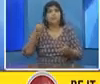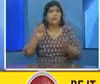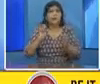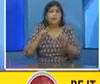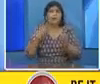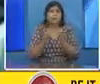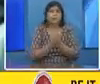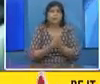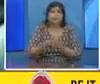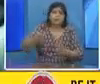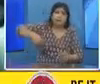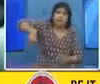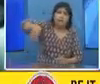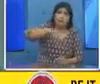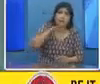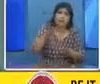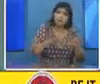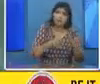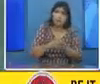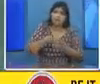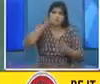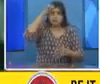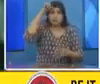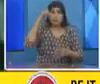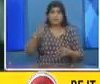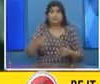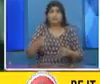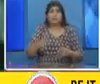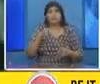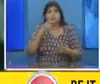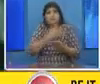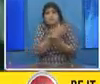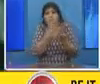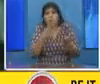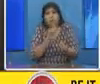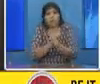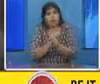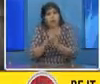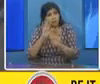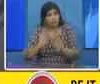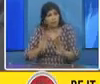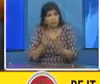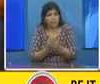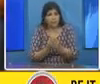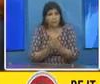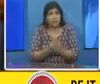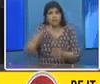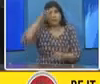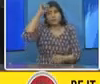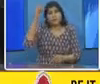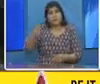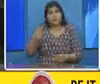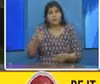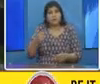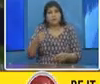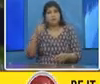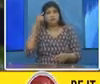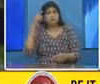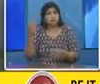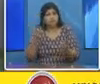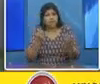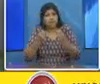में हर एक जगह देश सेवा का बहुत स्कोप होता ही है। देश की आवश्यकता को